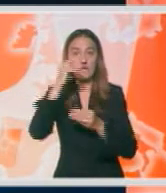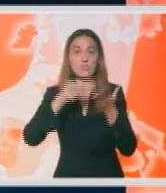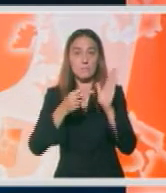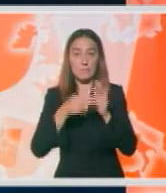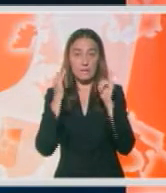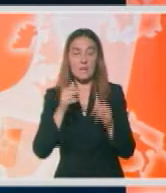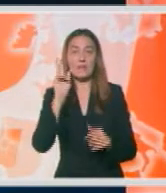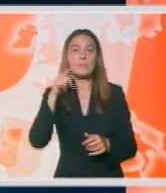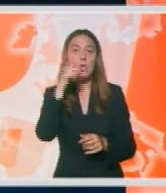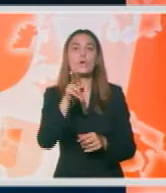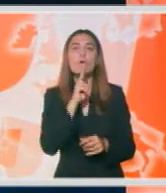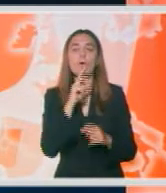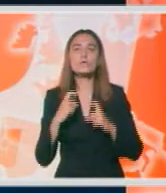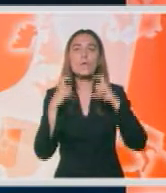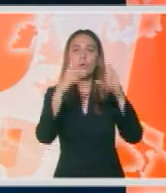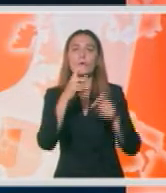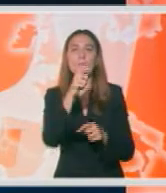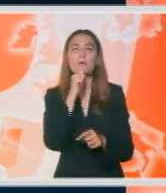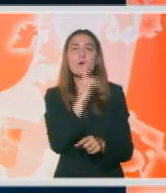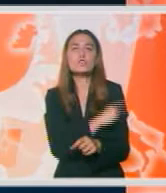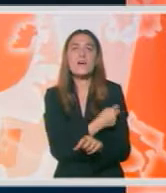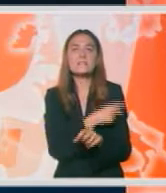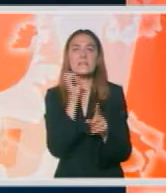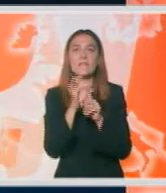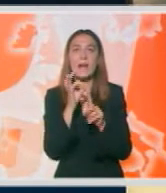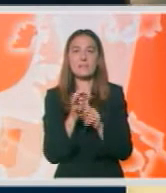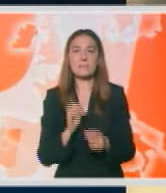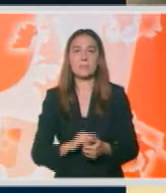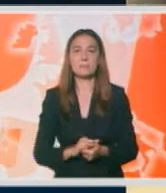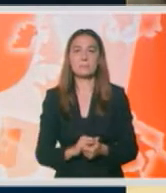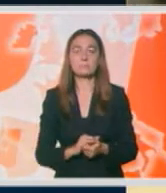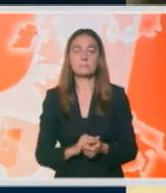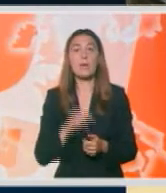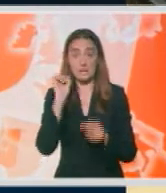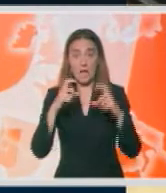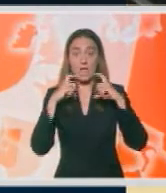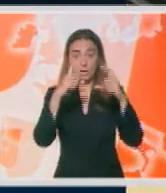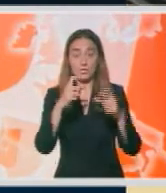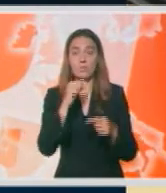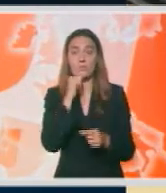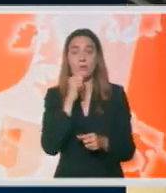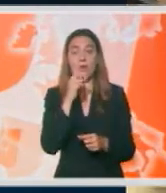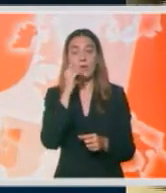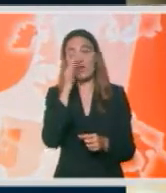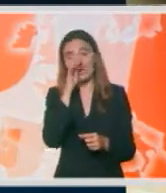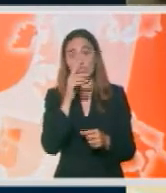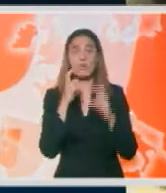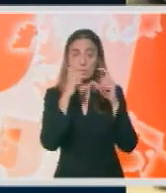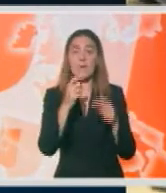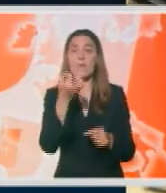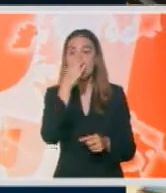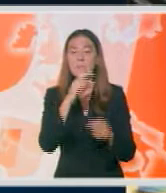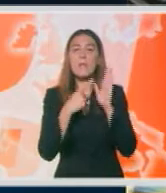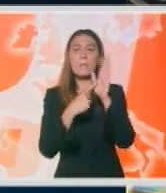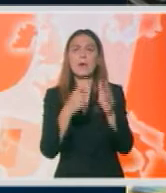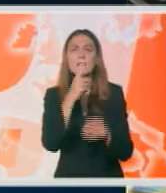danas imaju oni koji su se zadužili u švajcarskim francima. Da je dug zao drug, možda najbolje pokazuju krediti